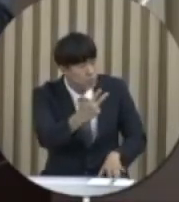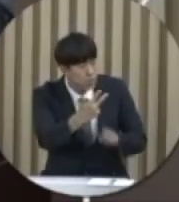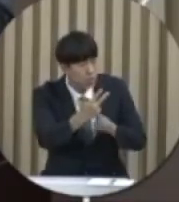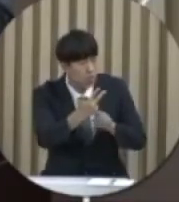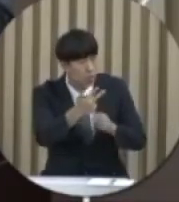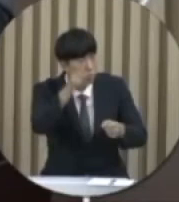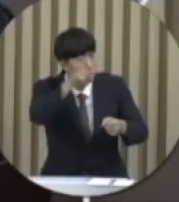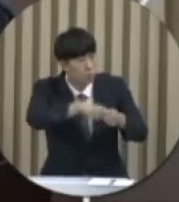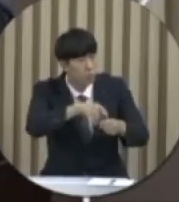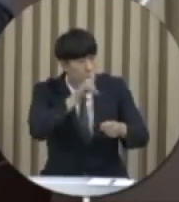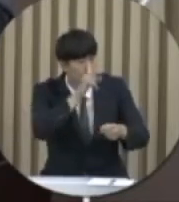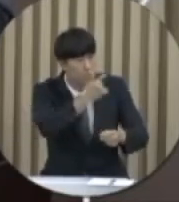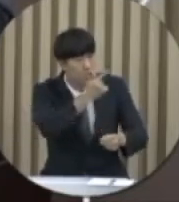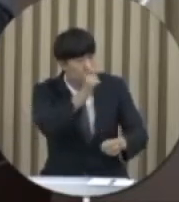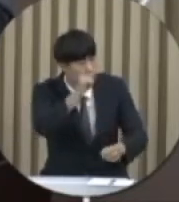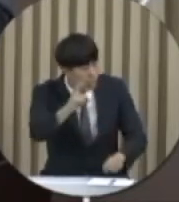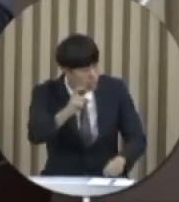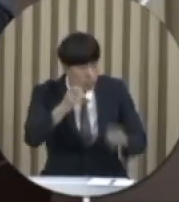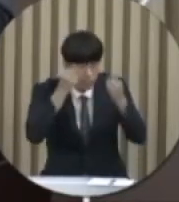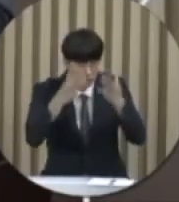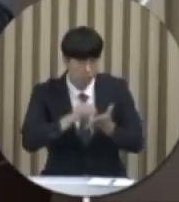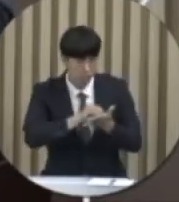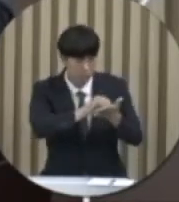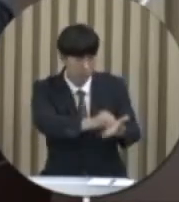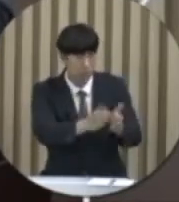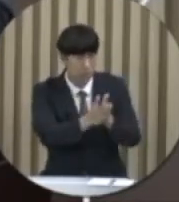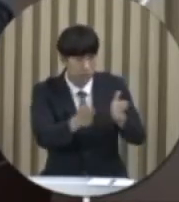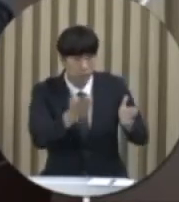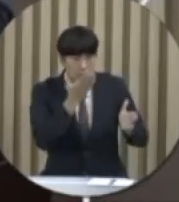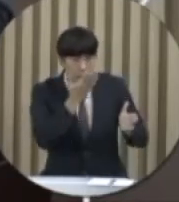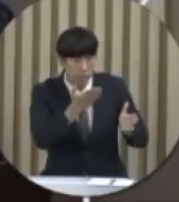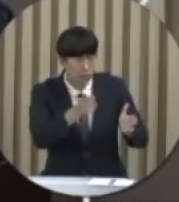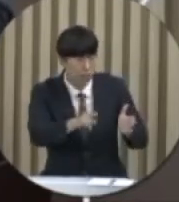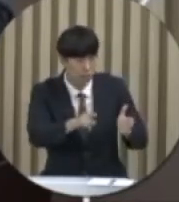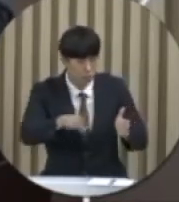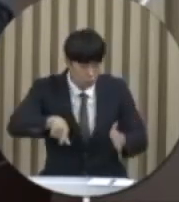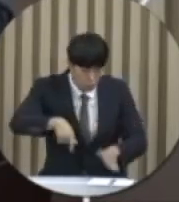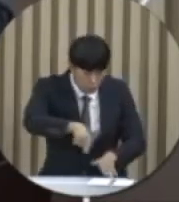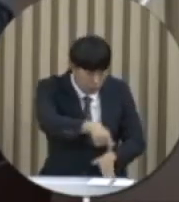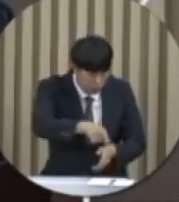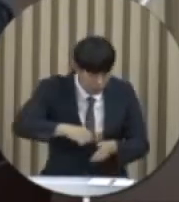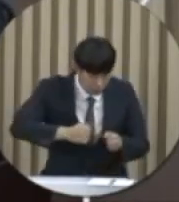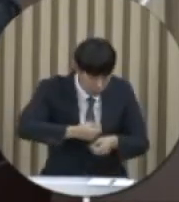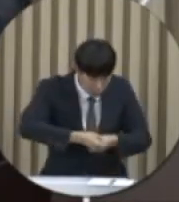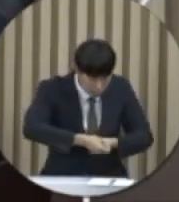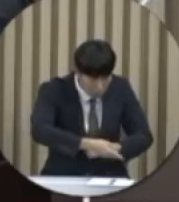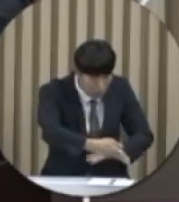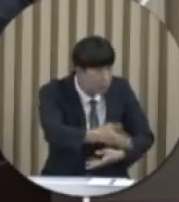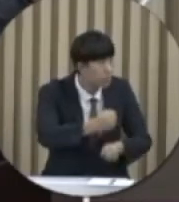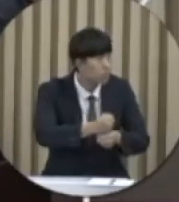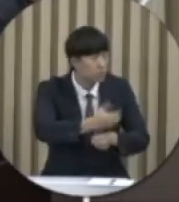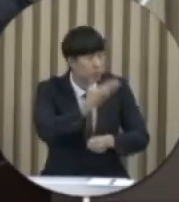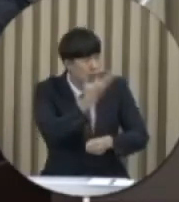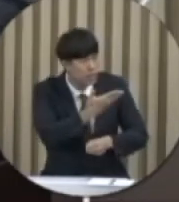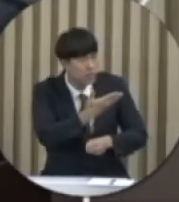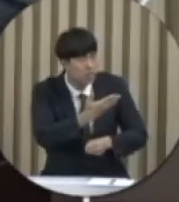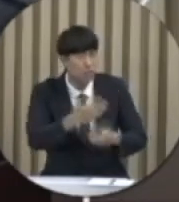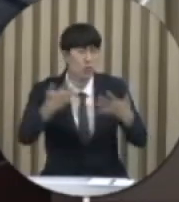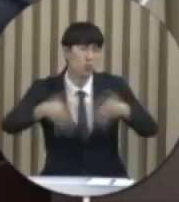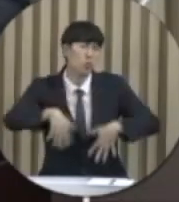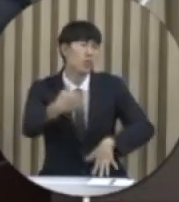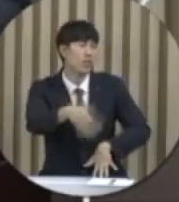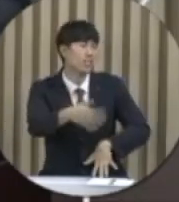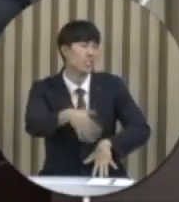과연 GTX 신호선을 맞이할 수 있는 그런 노선의 컨디션은 돼 있나? 저는 노선의 컨디션 절대 안돼 있다고 생각이